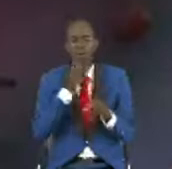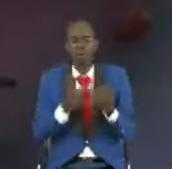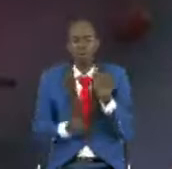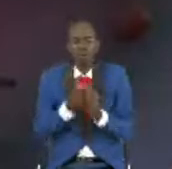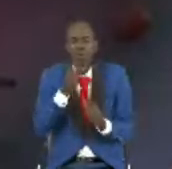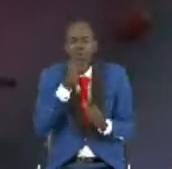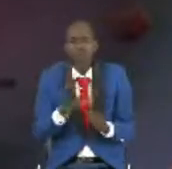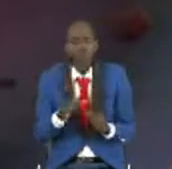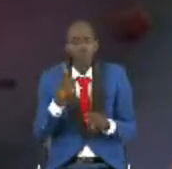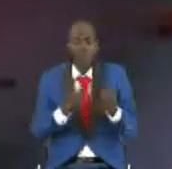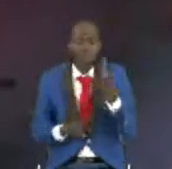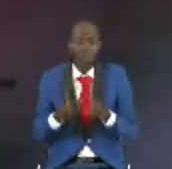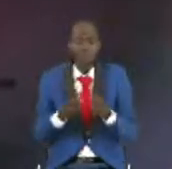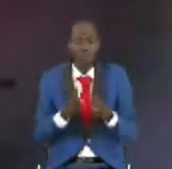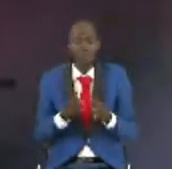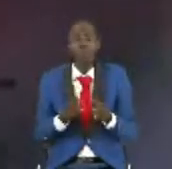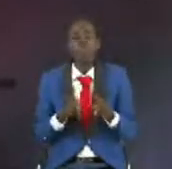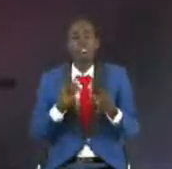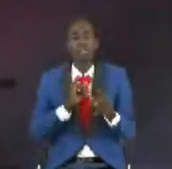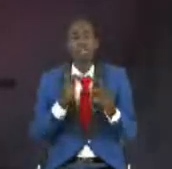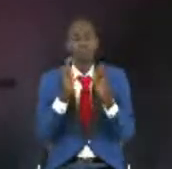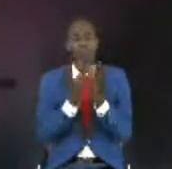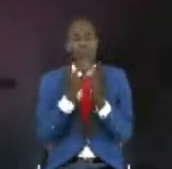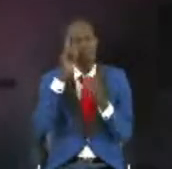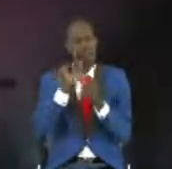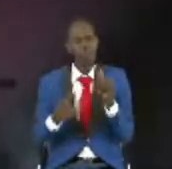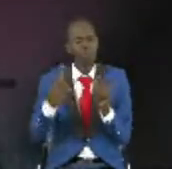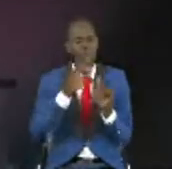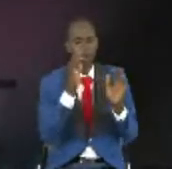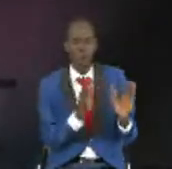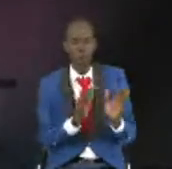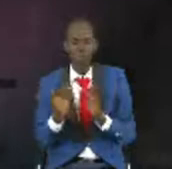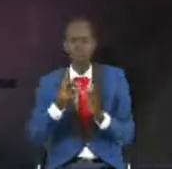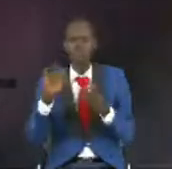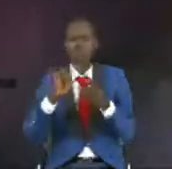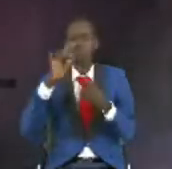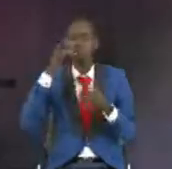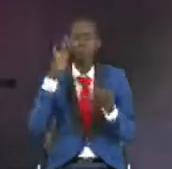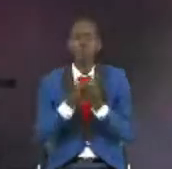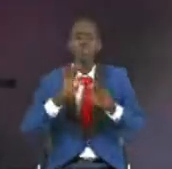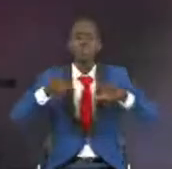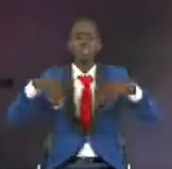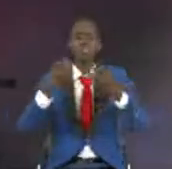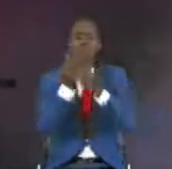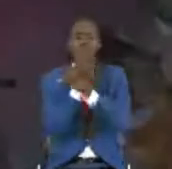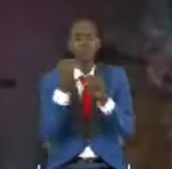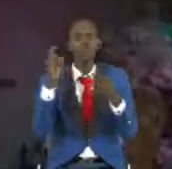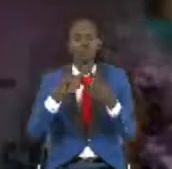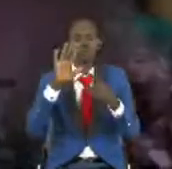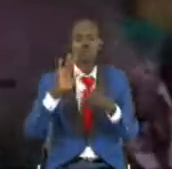âgées. Je prie pour tout le monde. Selon ta promesse, donne-leur la rédemption pour leurs âmes au nom